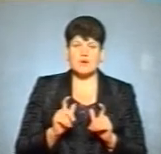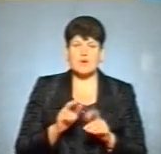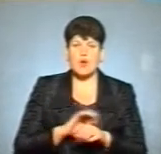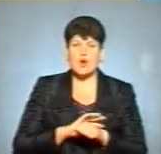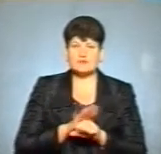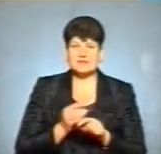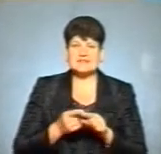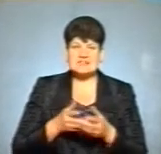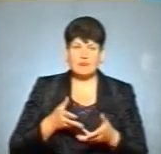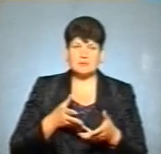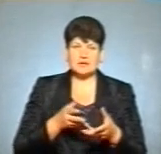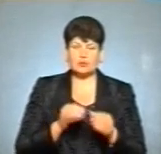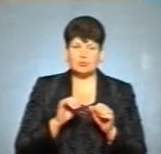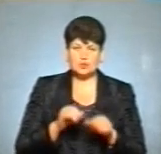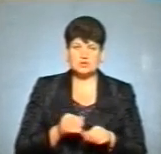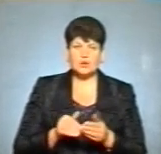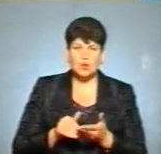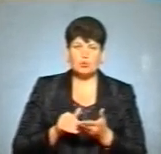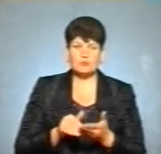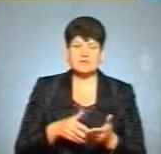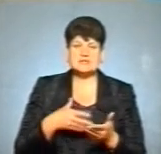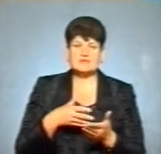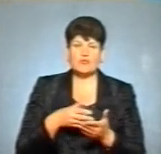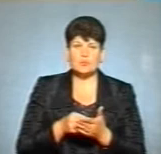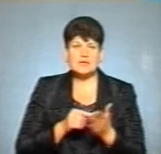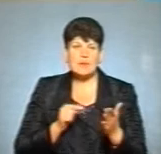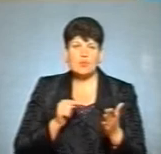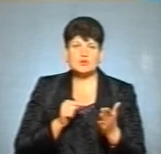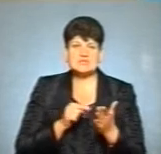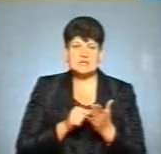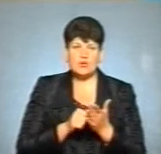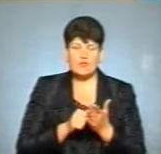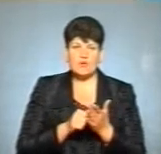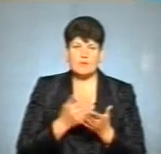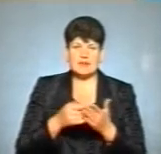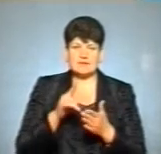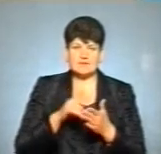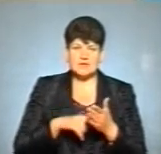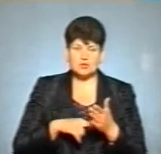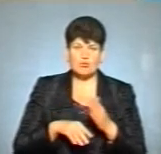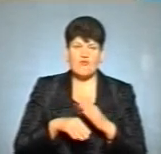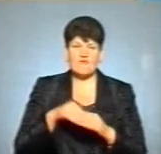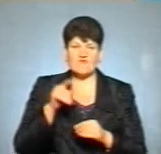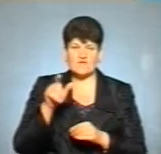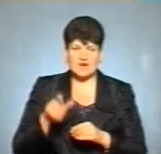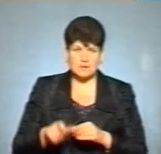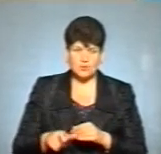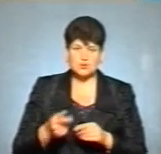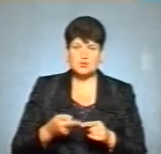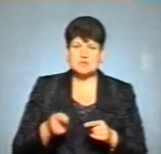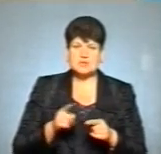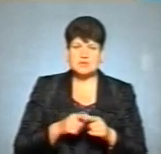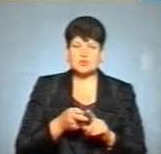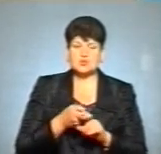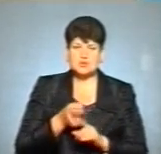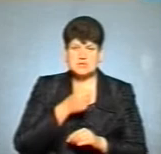можна допомогти своєму, я би так сказав, цільовому, але вірному виборцю, це що стосується